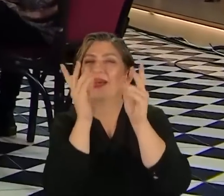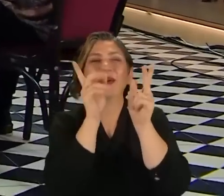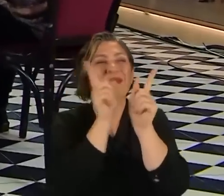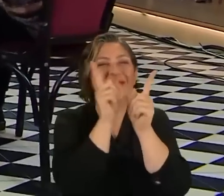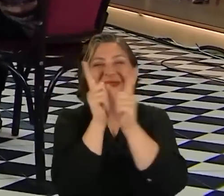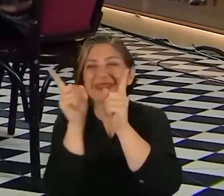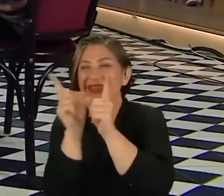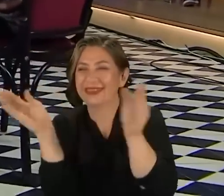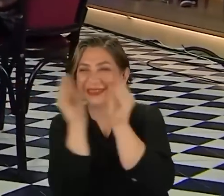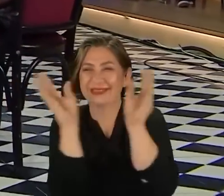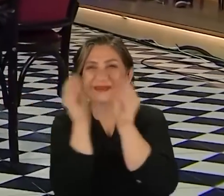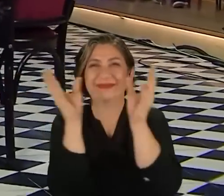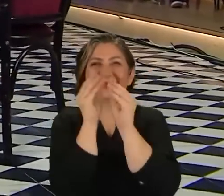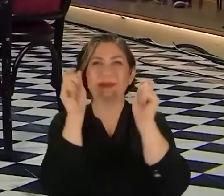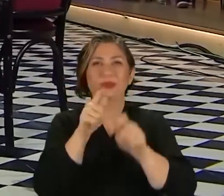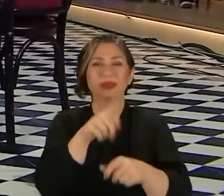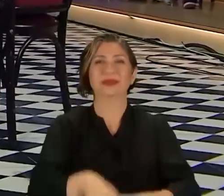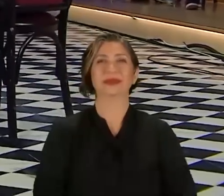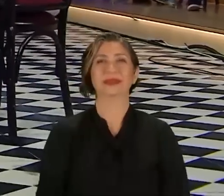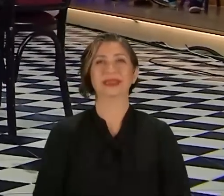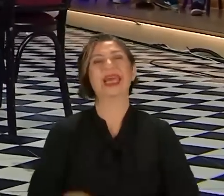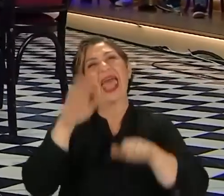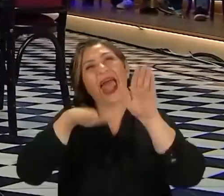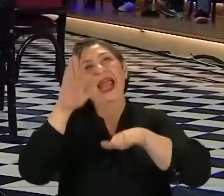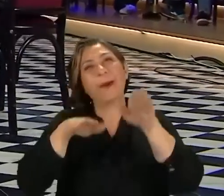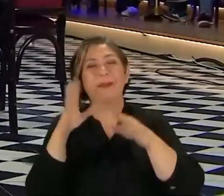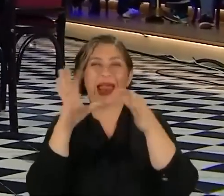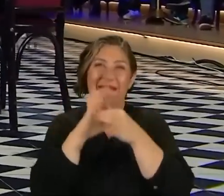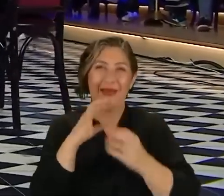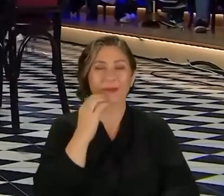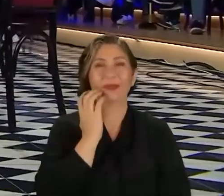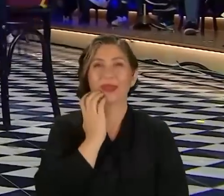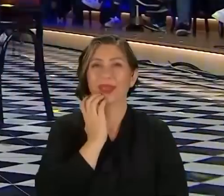Yani bazı klipler izleyeceğiz. Tanıtım maksatlı. Görelim.